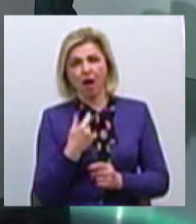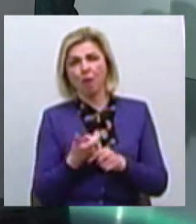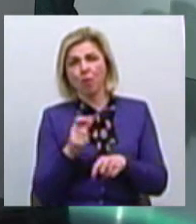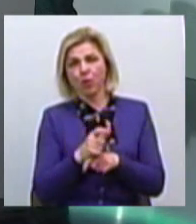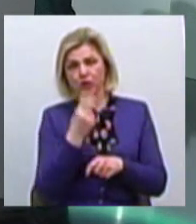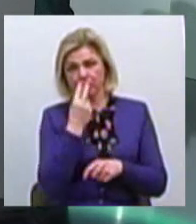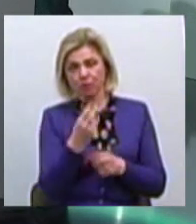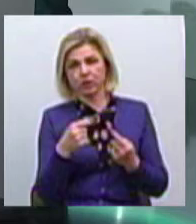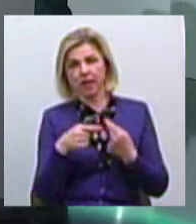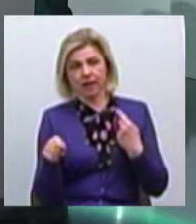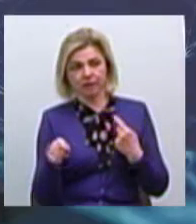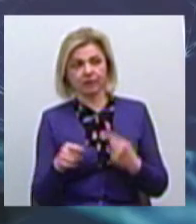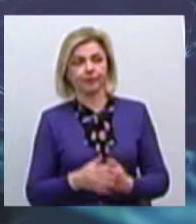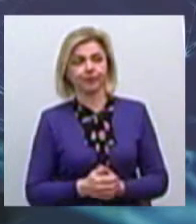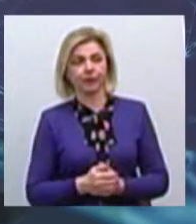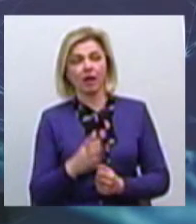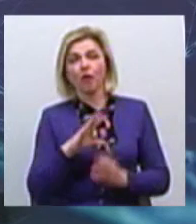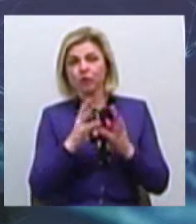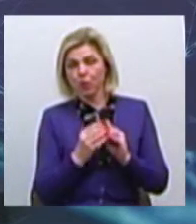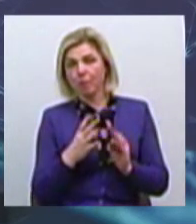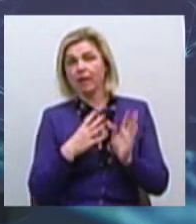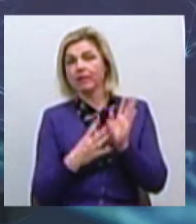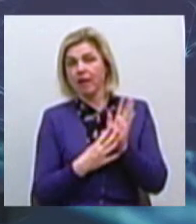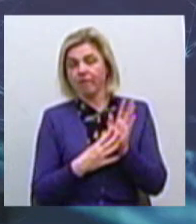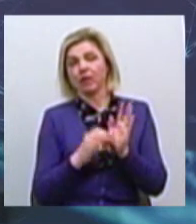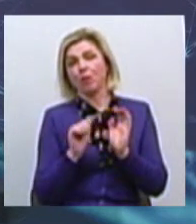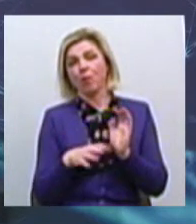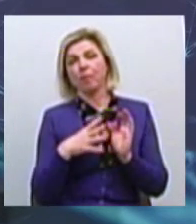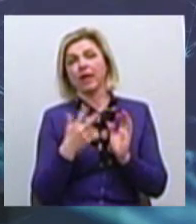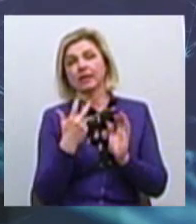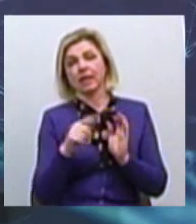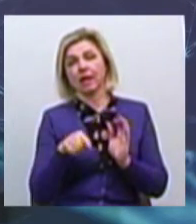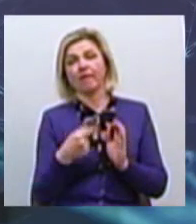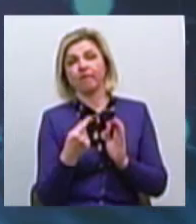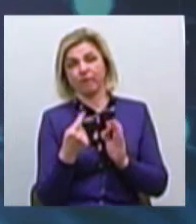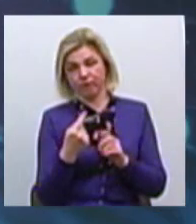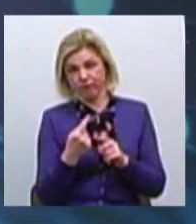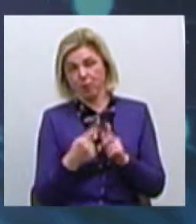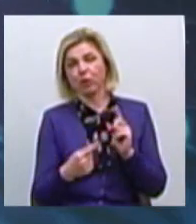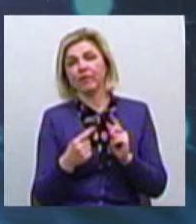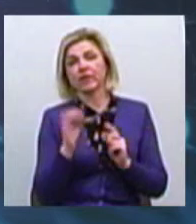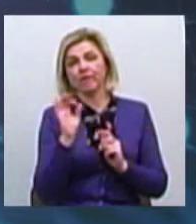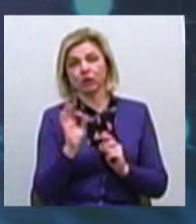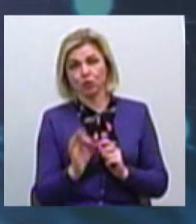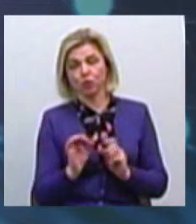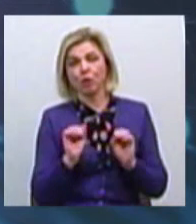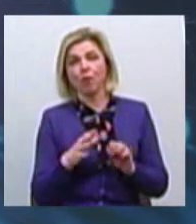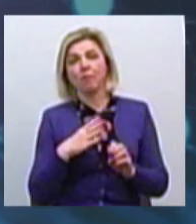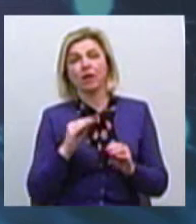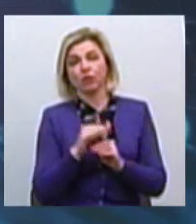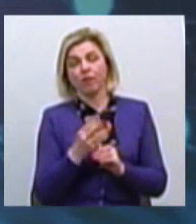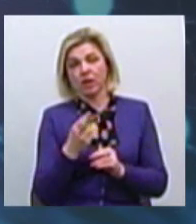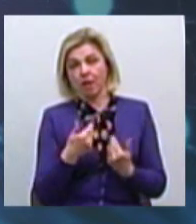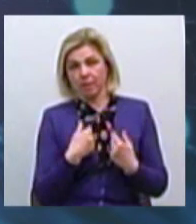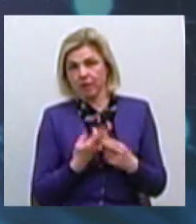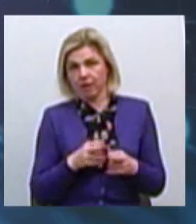в розрізі країни. Здається, було 9, тобто, ну, 3, можливо, 3,5% лише зміг додати. Це, ну, як на мене, дивно, тому